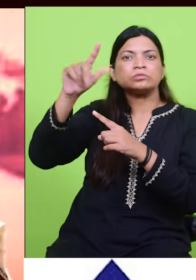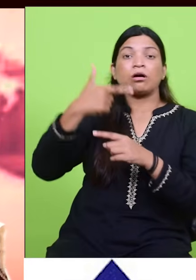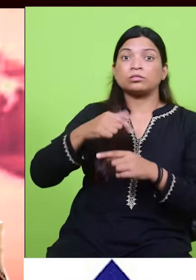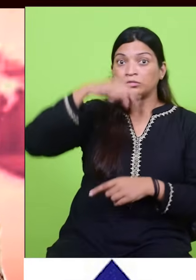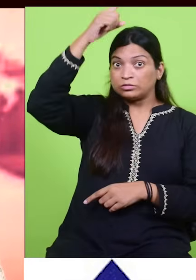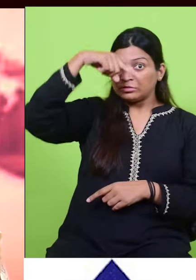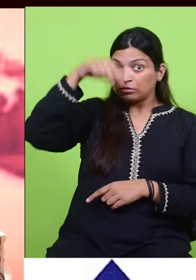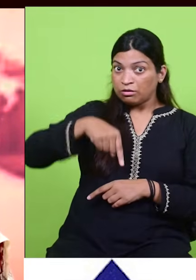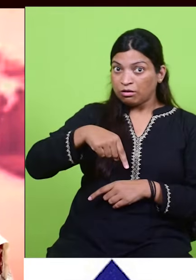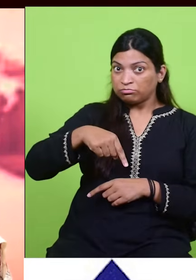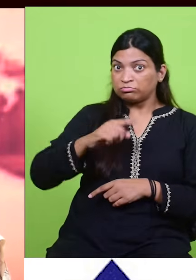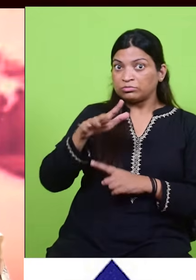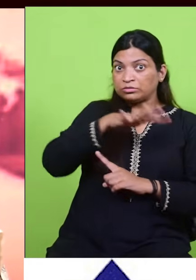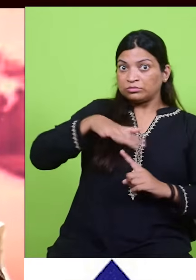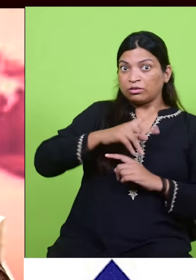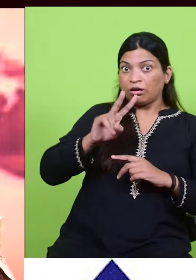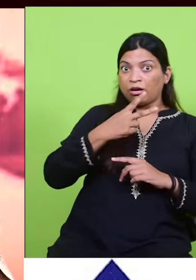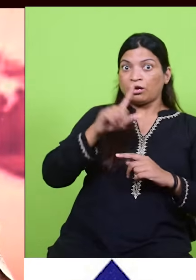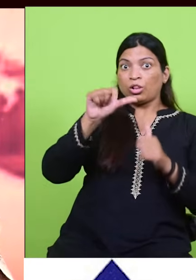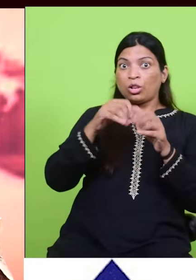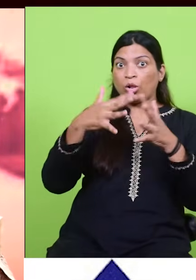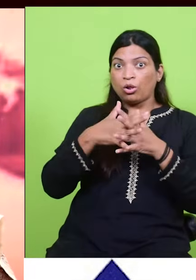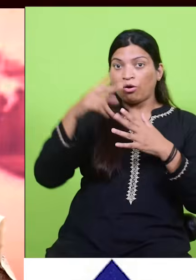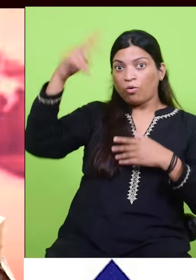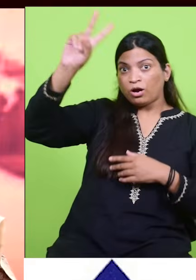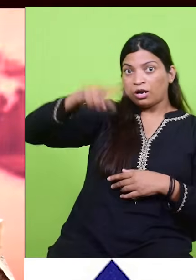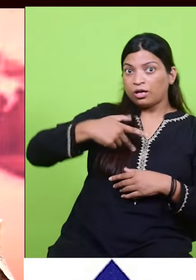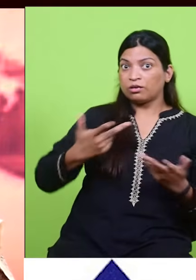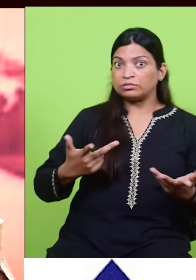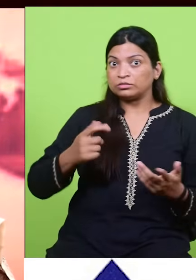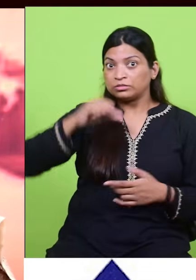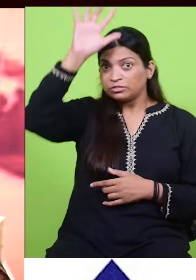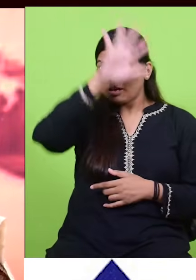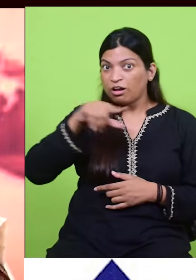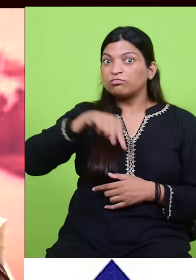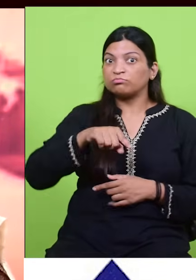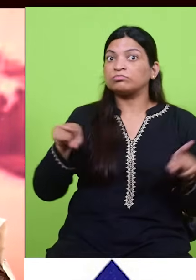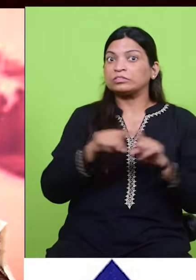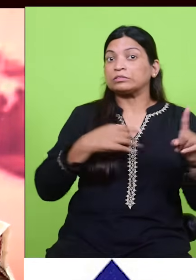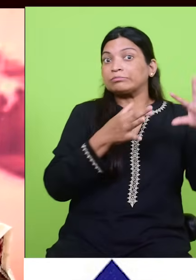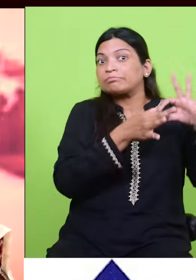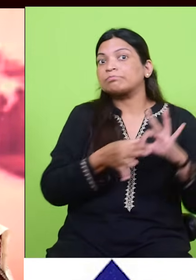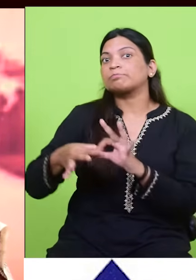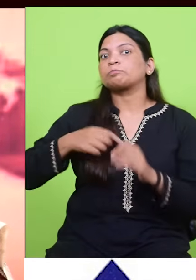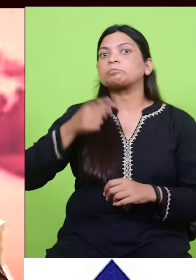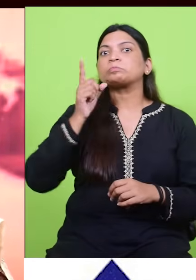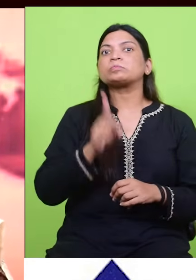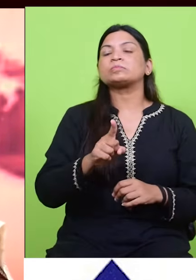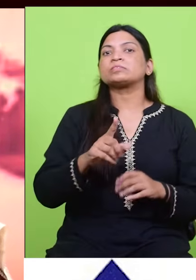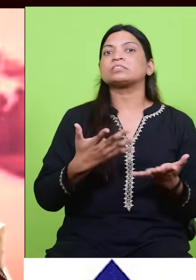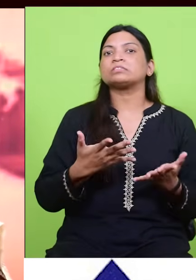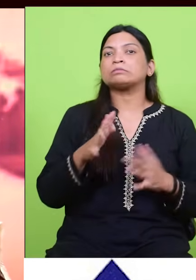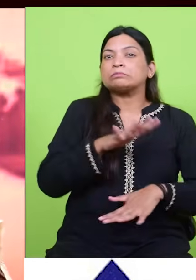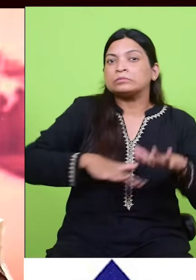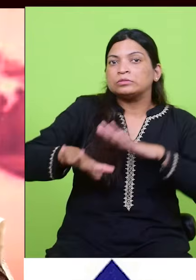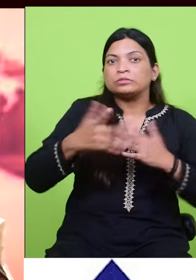हमारे संविधान अलग है, हमारा सिविक्स अलग है, हमारे लॉज अलग है। तो हमको भारत के हिसाब से सारी चीज़ों को तैयार